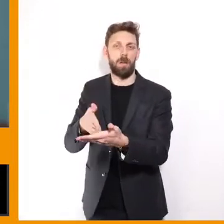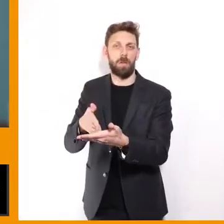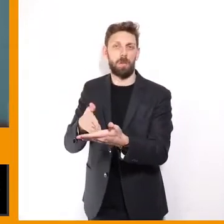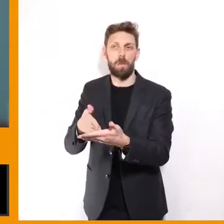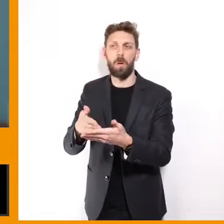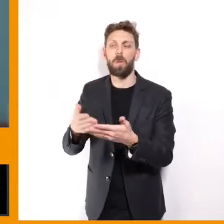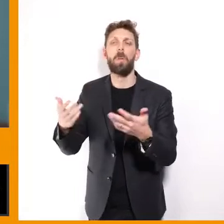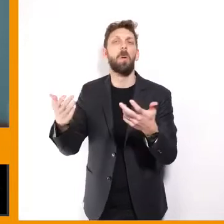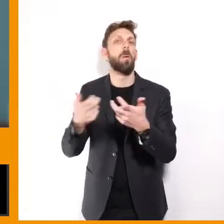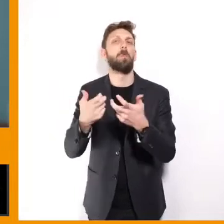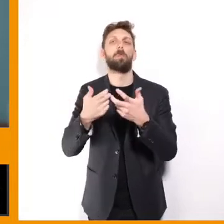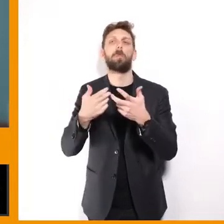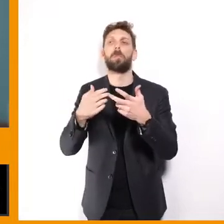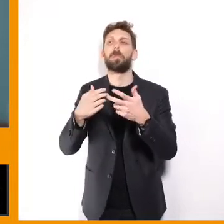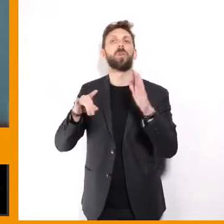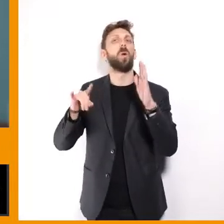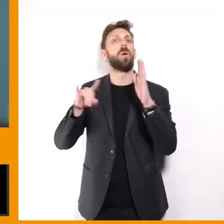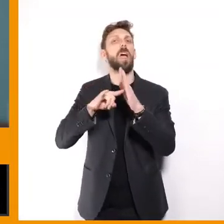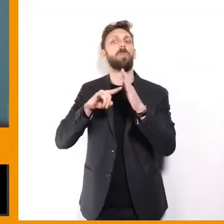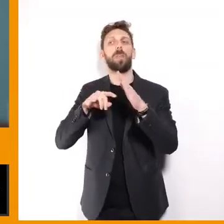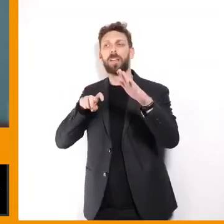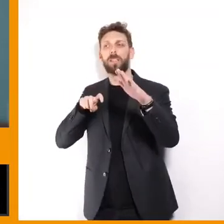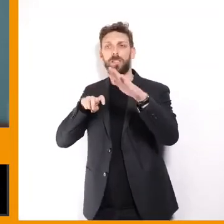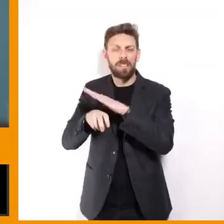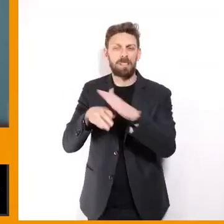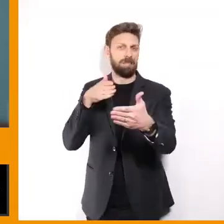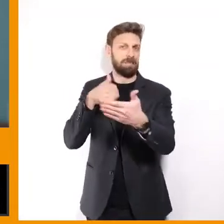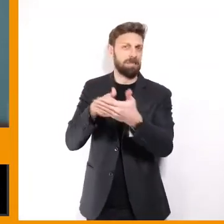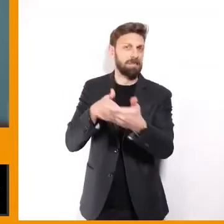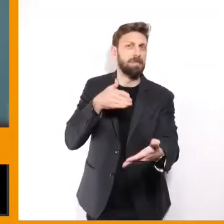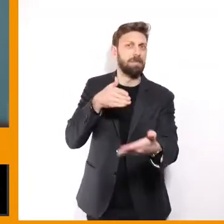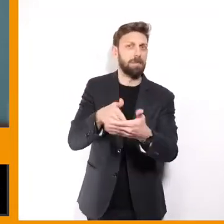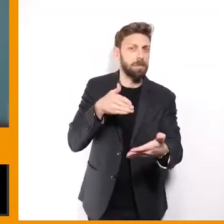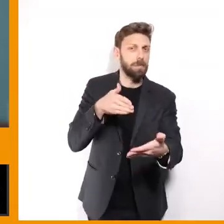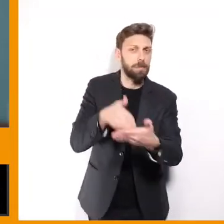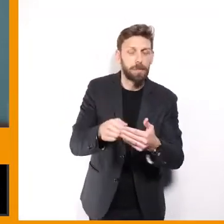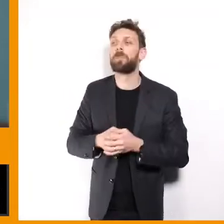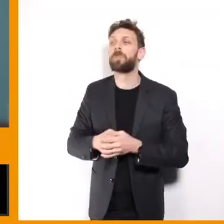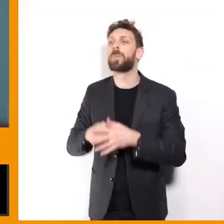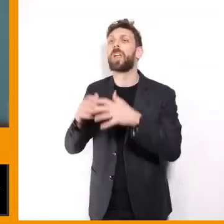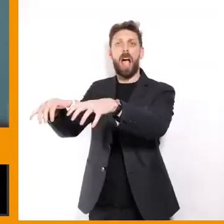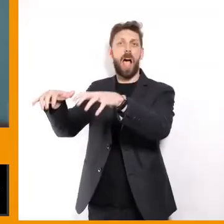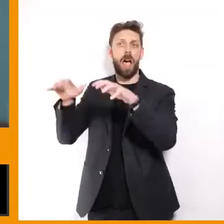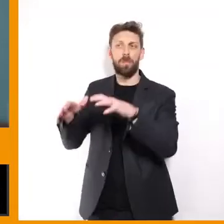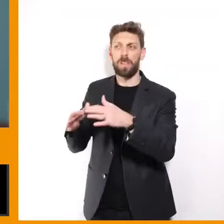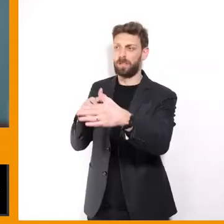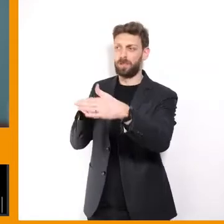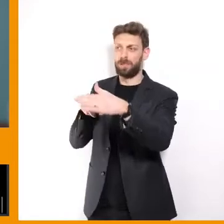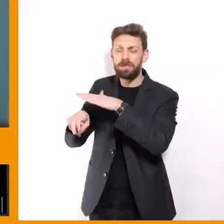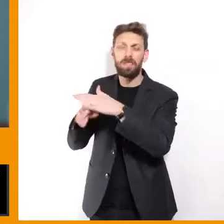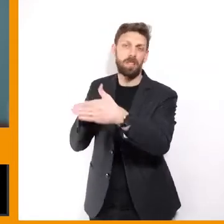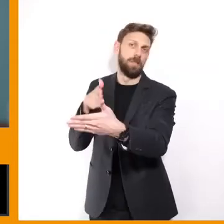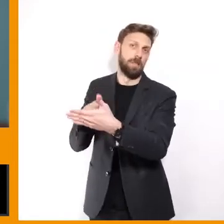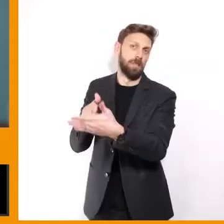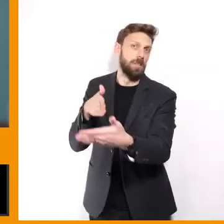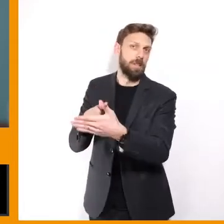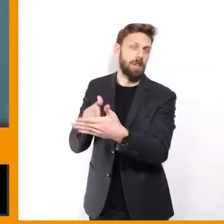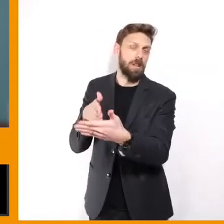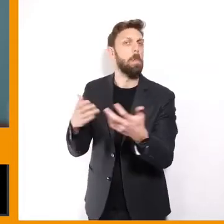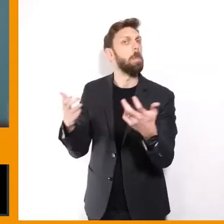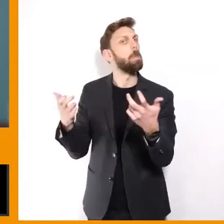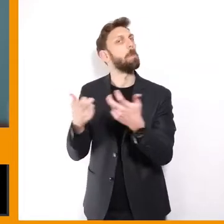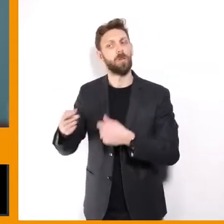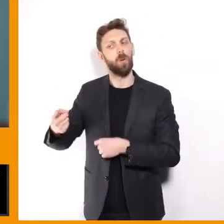sein des MDPH, au sein de l'administration, à chaque fois qu'elles doivent faire reconnaître leurs